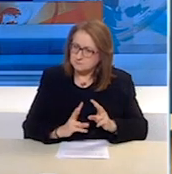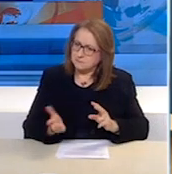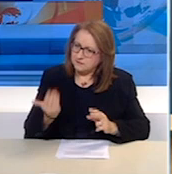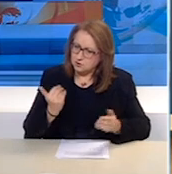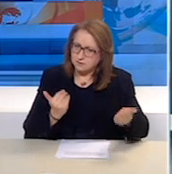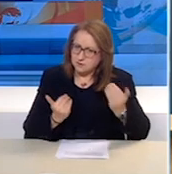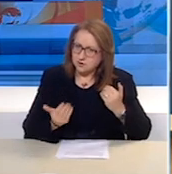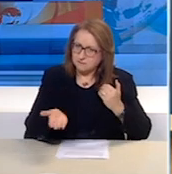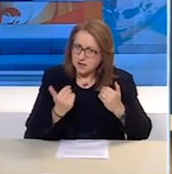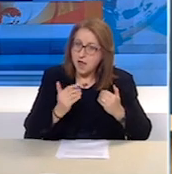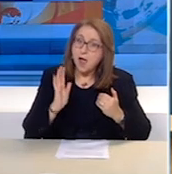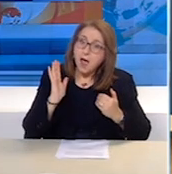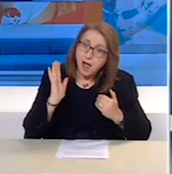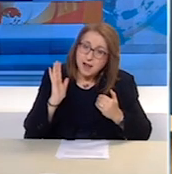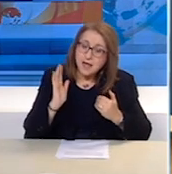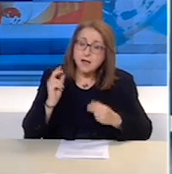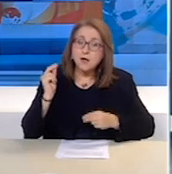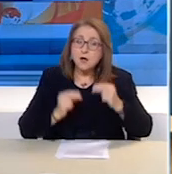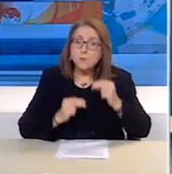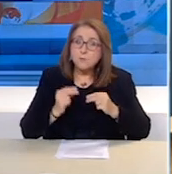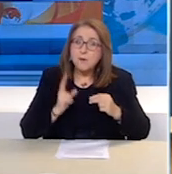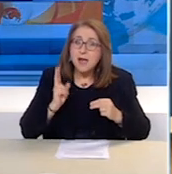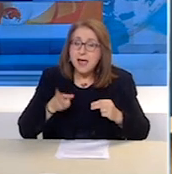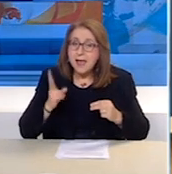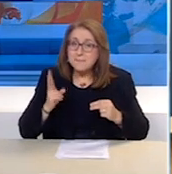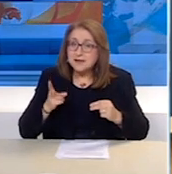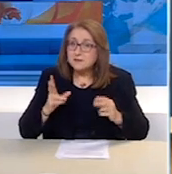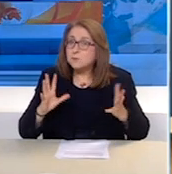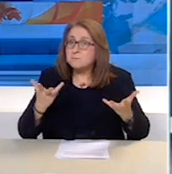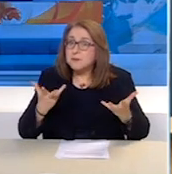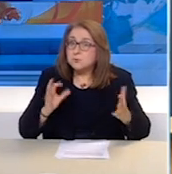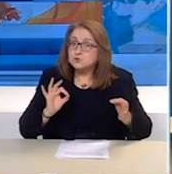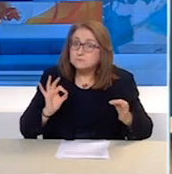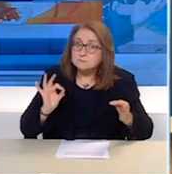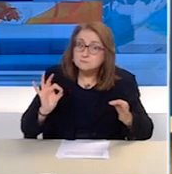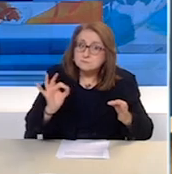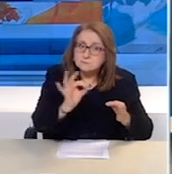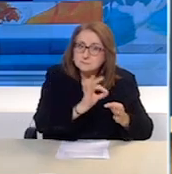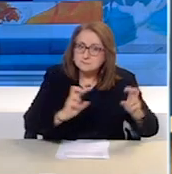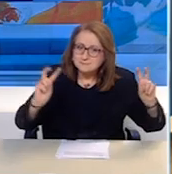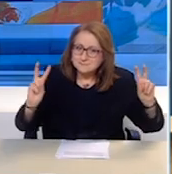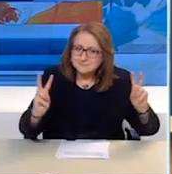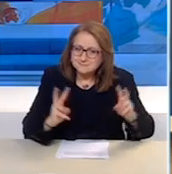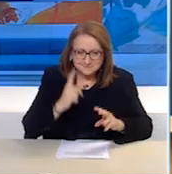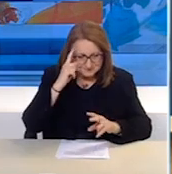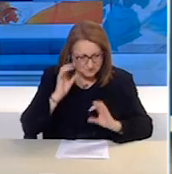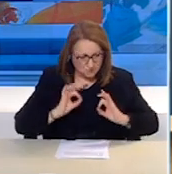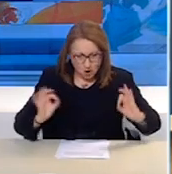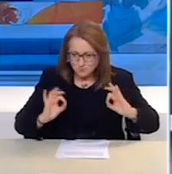έναν κίνδυνο για υποτροπή της κυκλοφορίας του ιού. Ποιες είναι οι κινήσεις που θα συστήσει άμεσα η Επιτροπή, ειδικά για τα